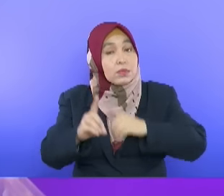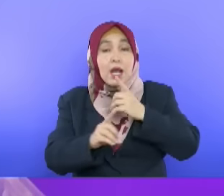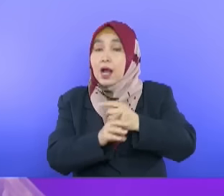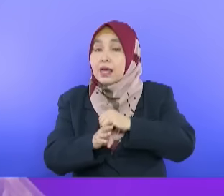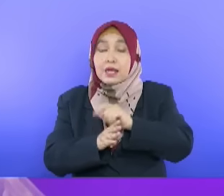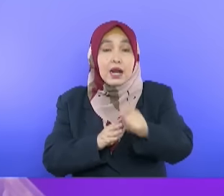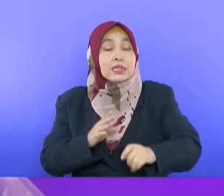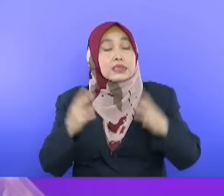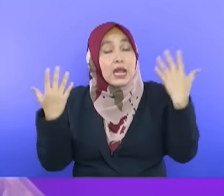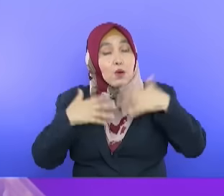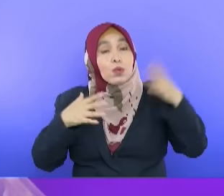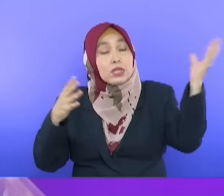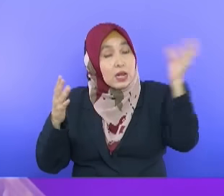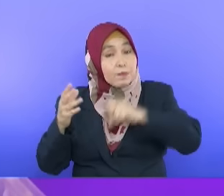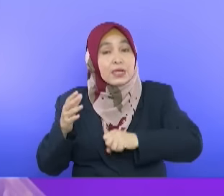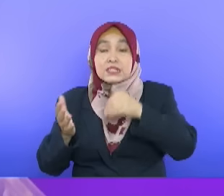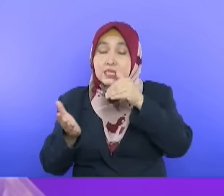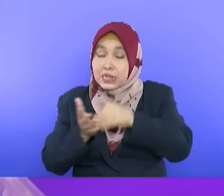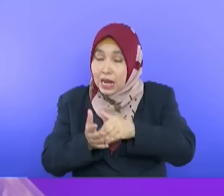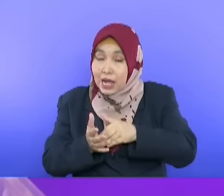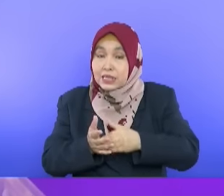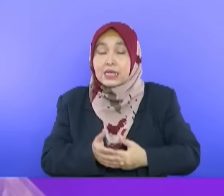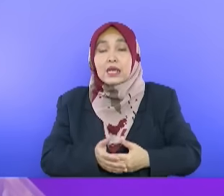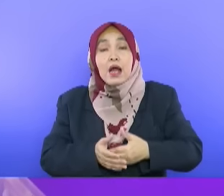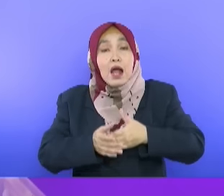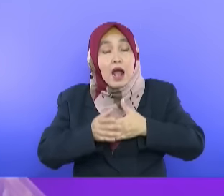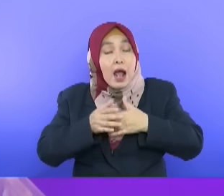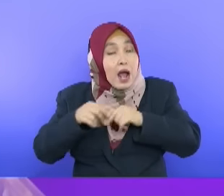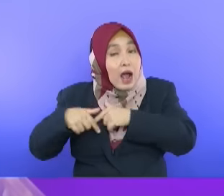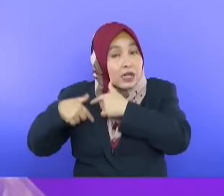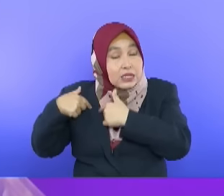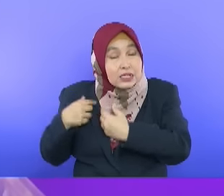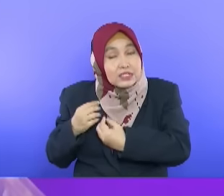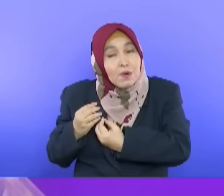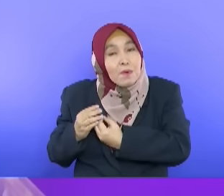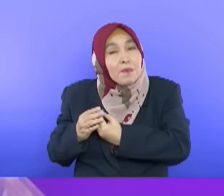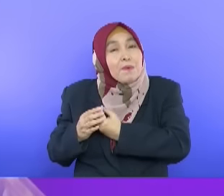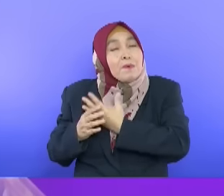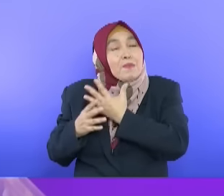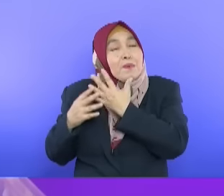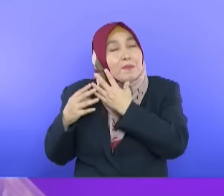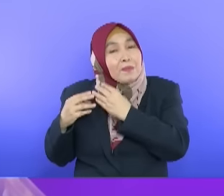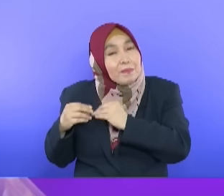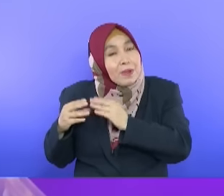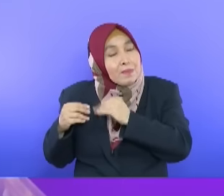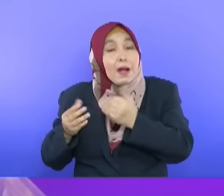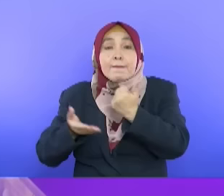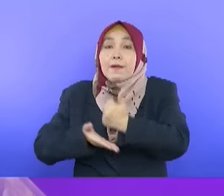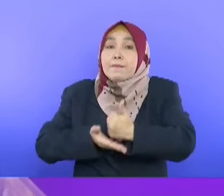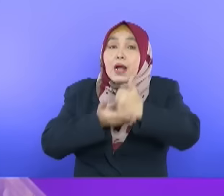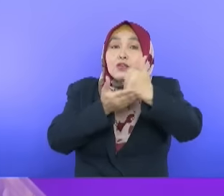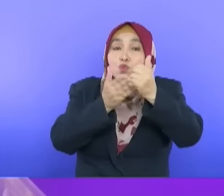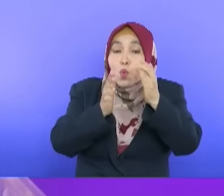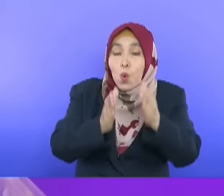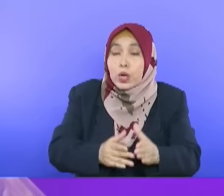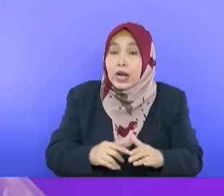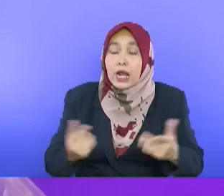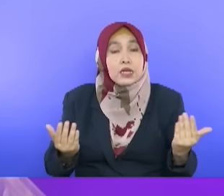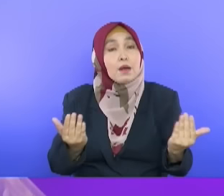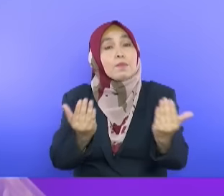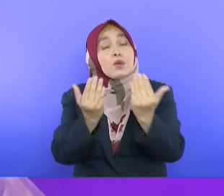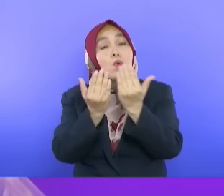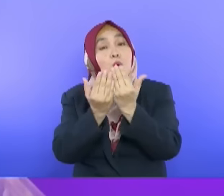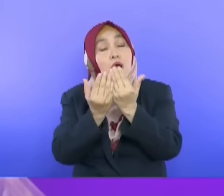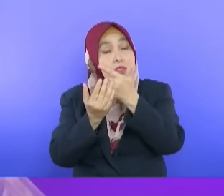akhirnya takut terlepas dia akan makin lagi makin lagi hatinya subur hatinya lembut untuk membantu orang lain malah mendoakan